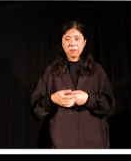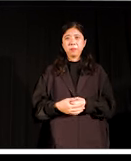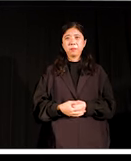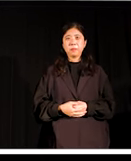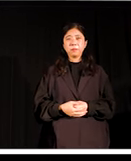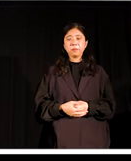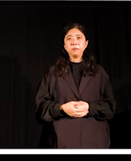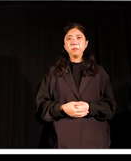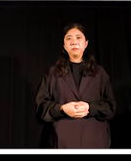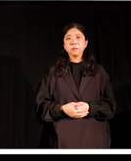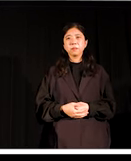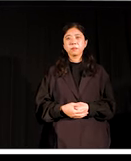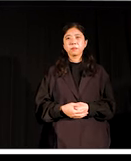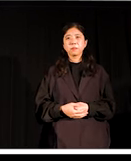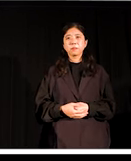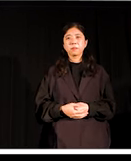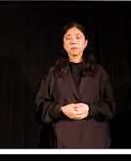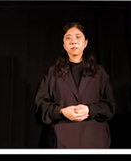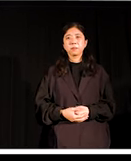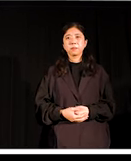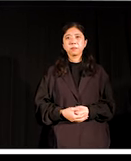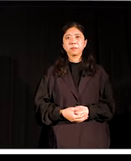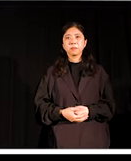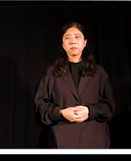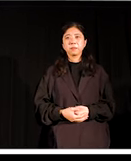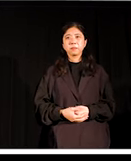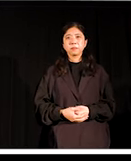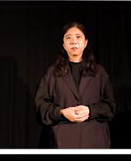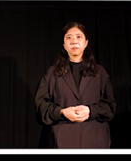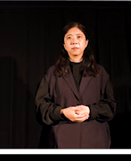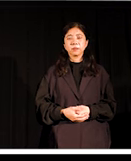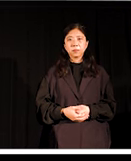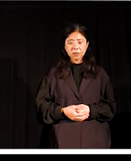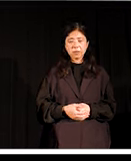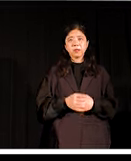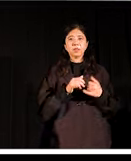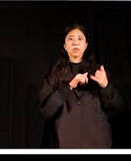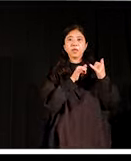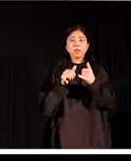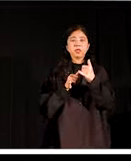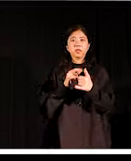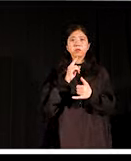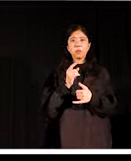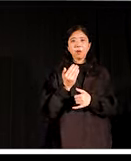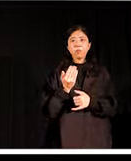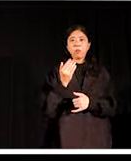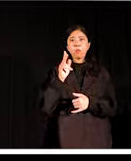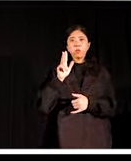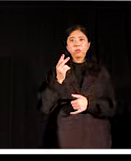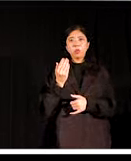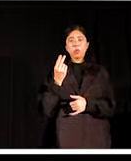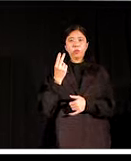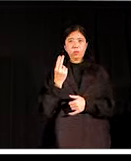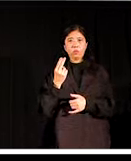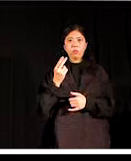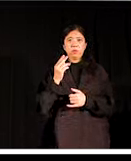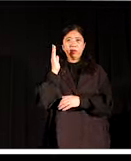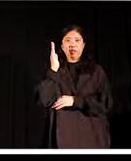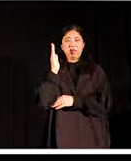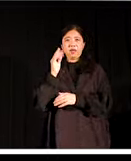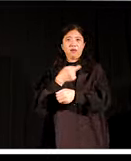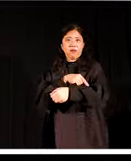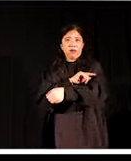いらっしゃいますでまたあの歴史ですねあのやっぱりポルポト政権による大虐殺という